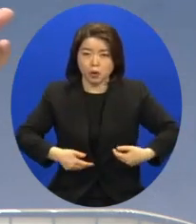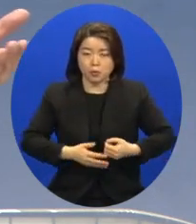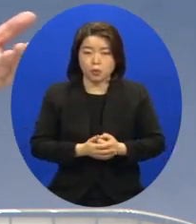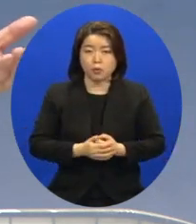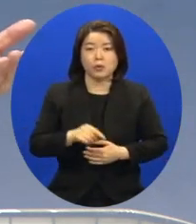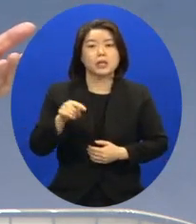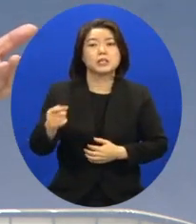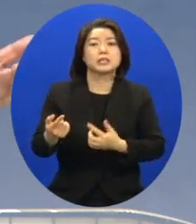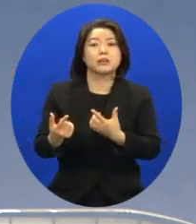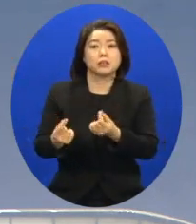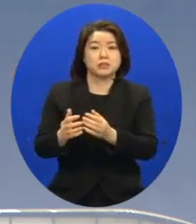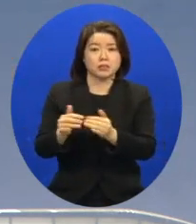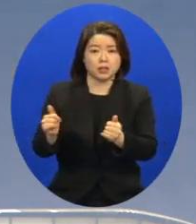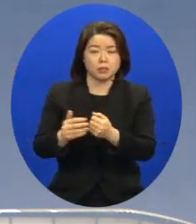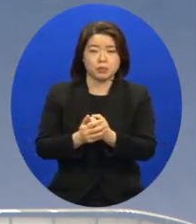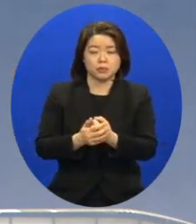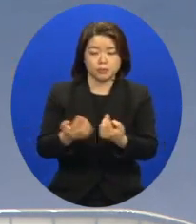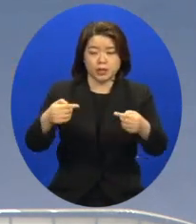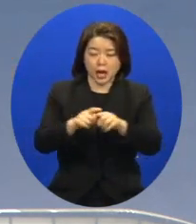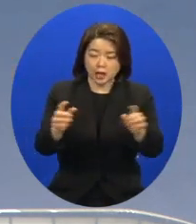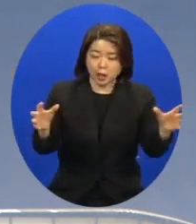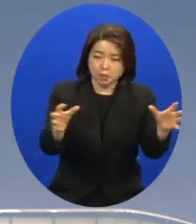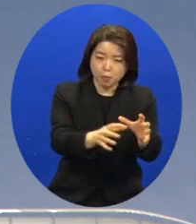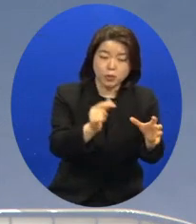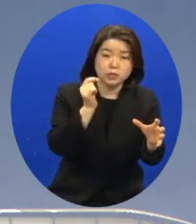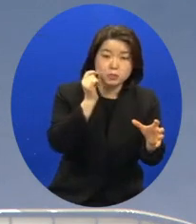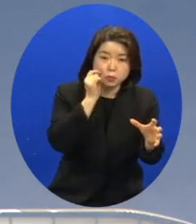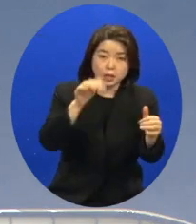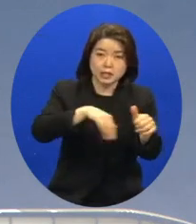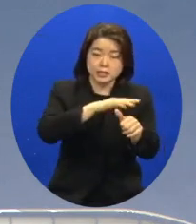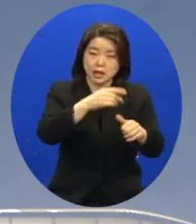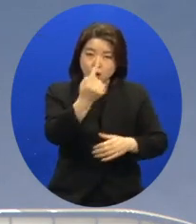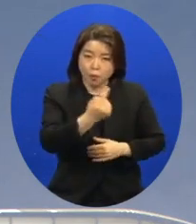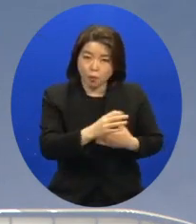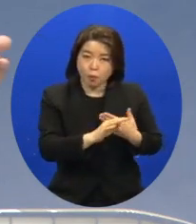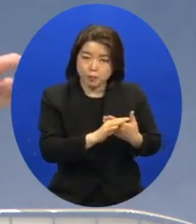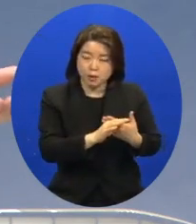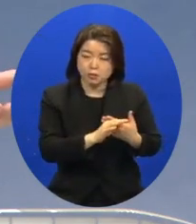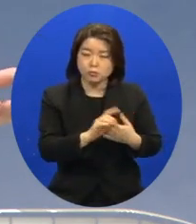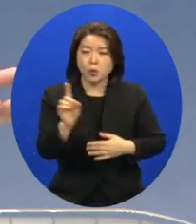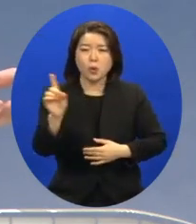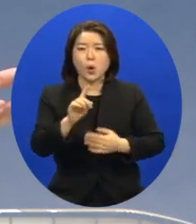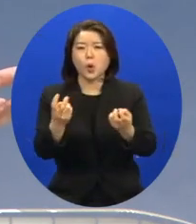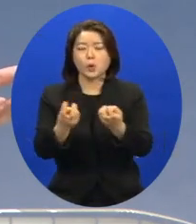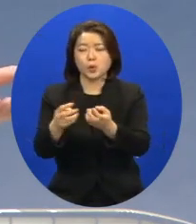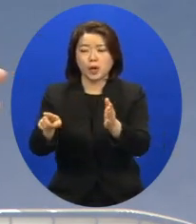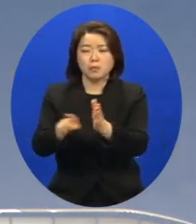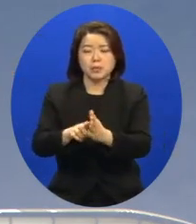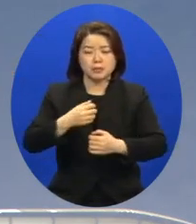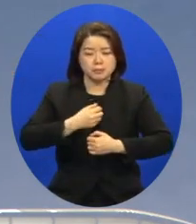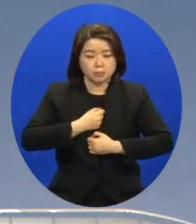이런 사람들은 함께 모일 수 없는 상황이 오면 어떻게 믿음을 지킵니까?